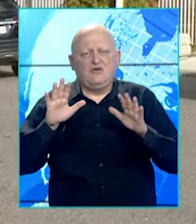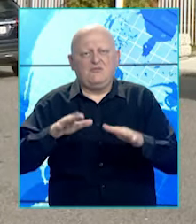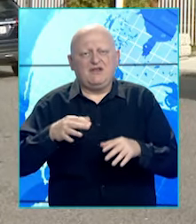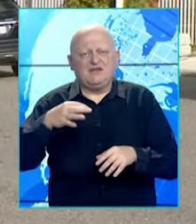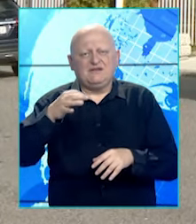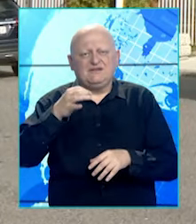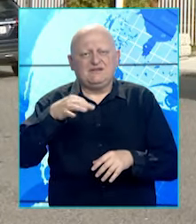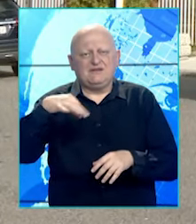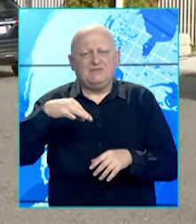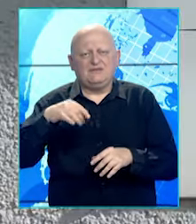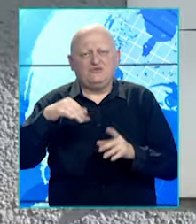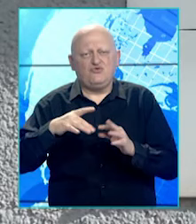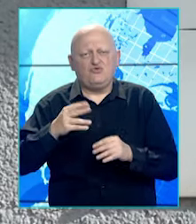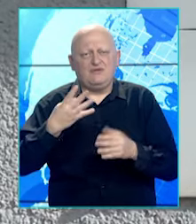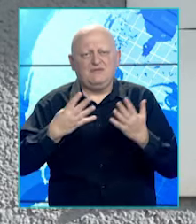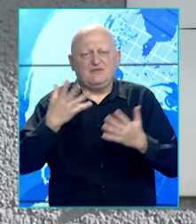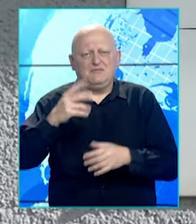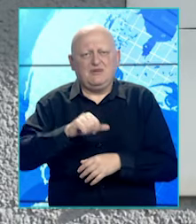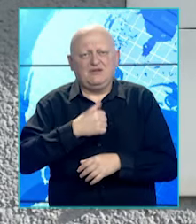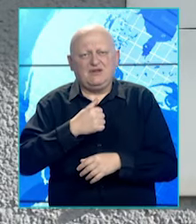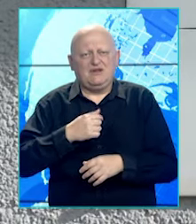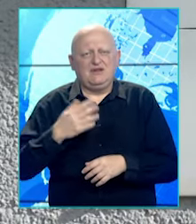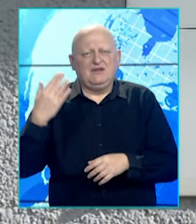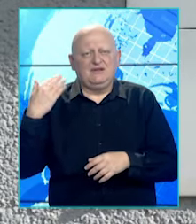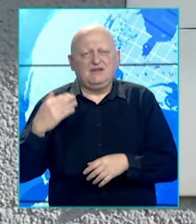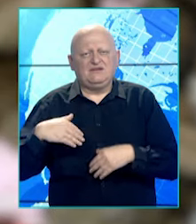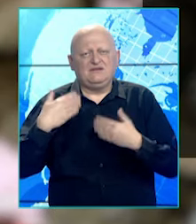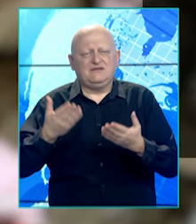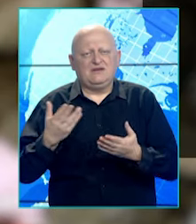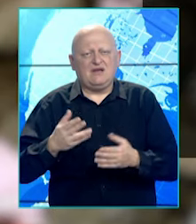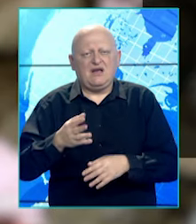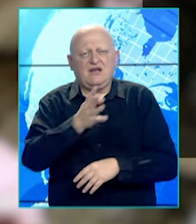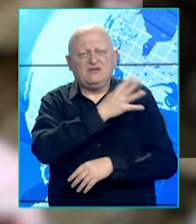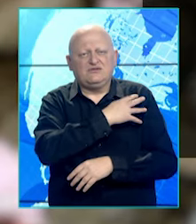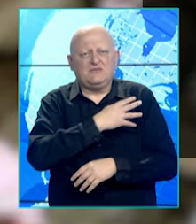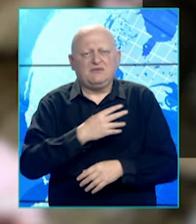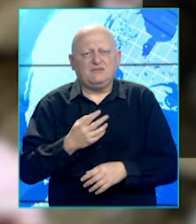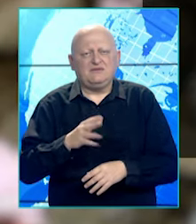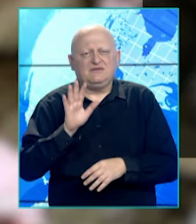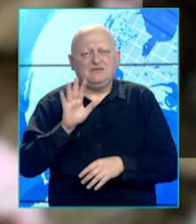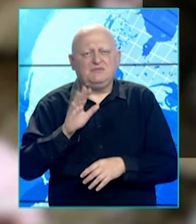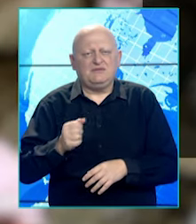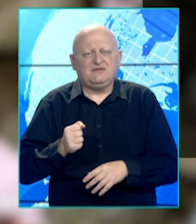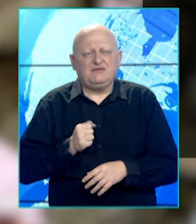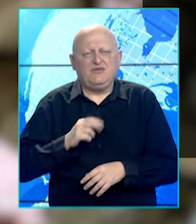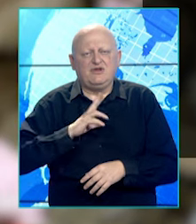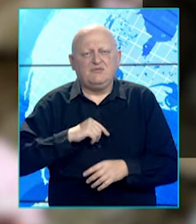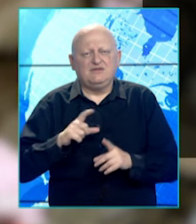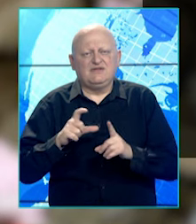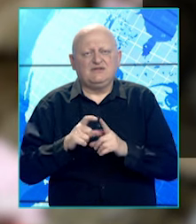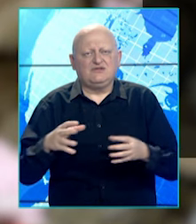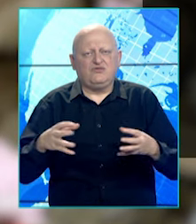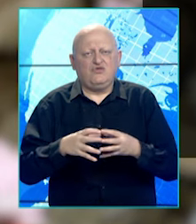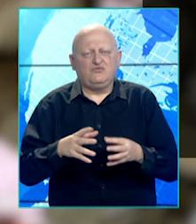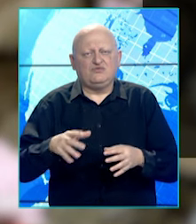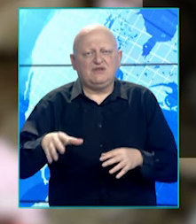nakon pada Srebrenice u julu 1995. godine. Na teret im se stavlja da su kao zapovjednici i pripadnici Vojne